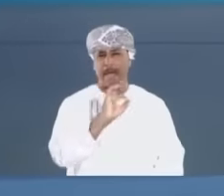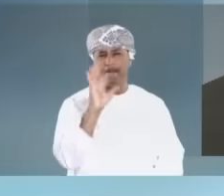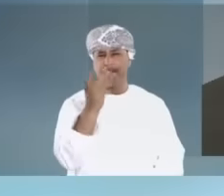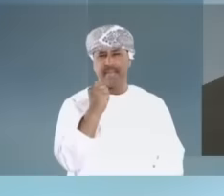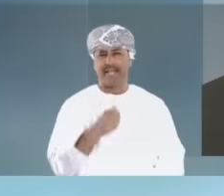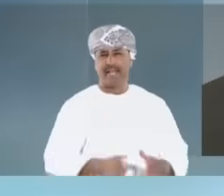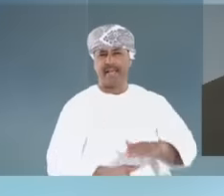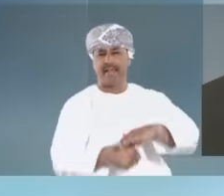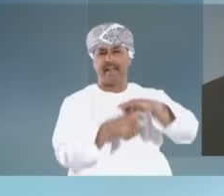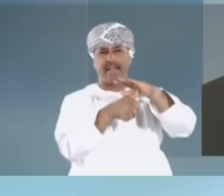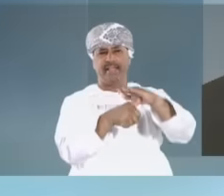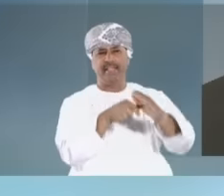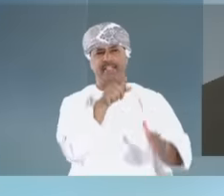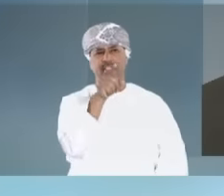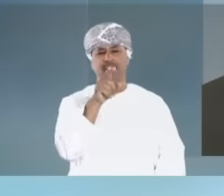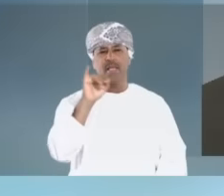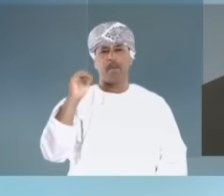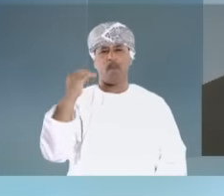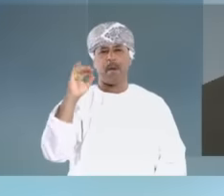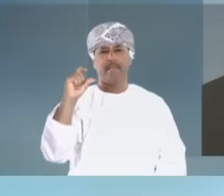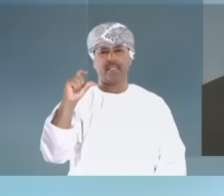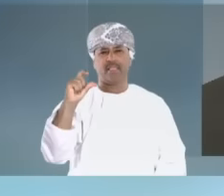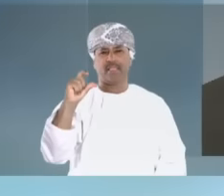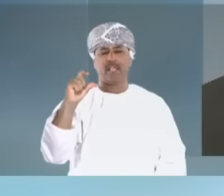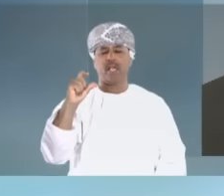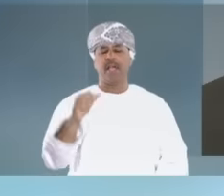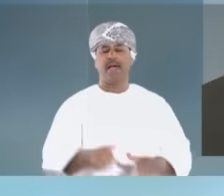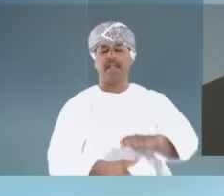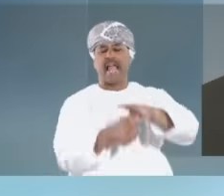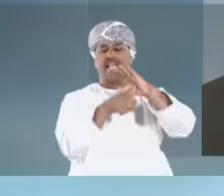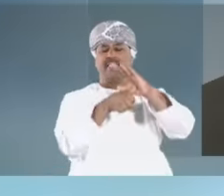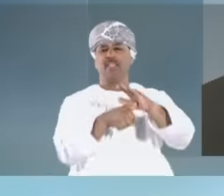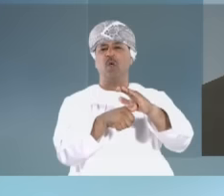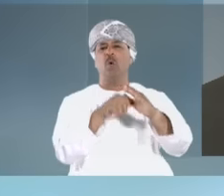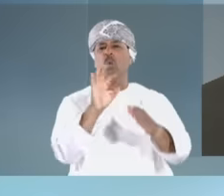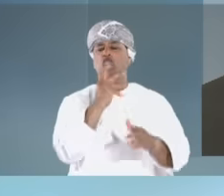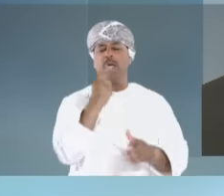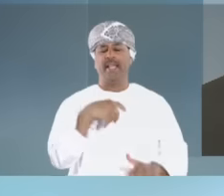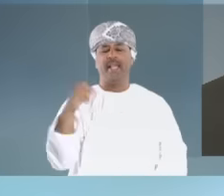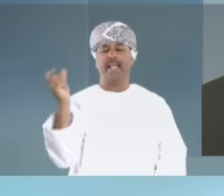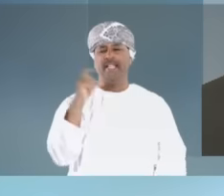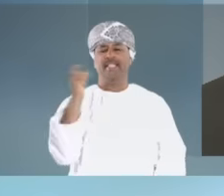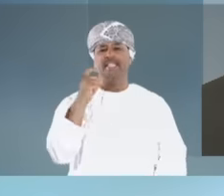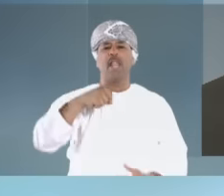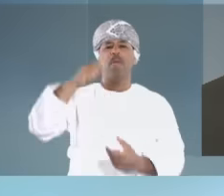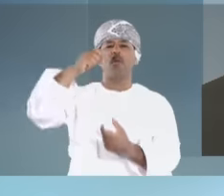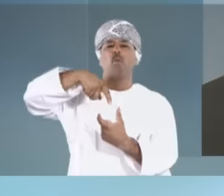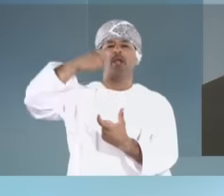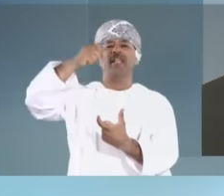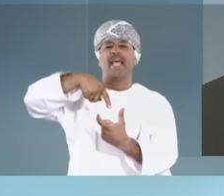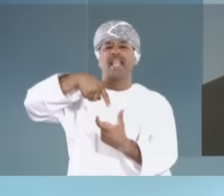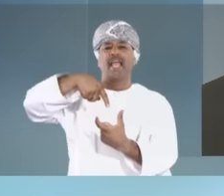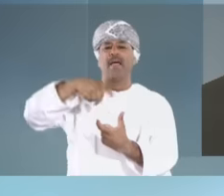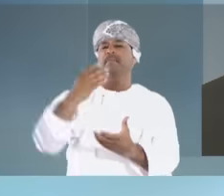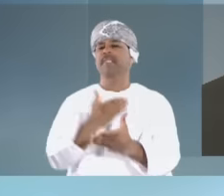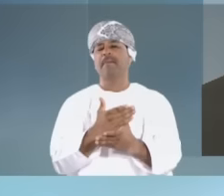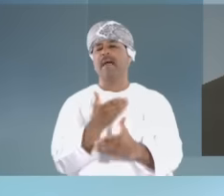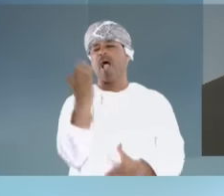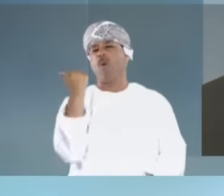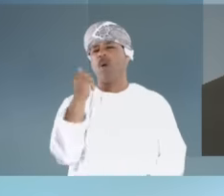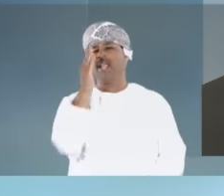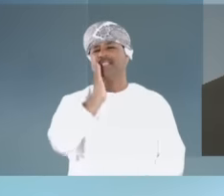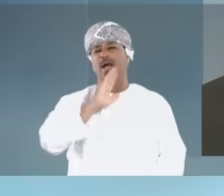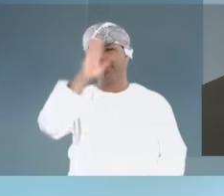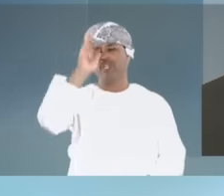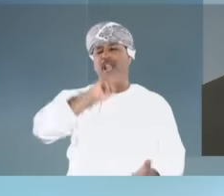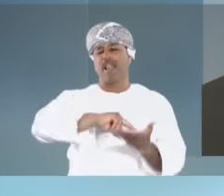فخامة الرئيس محمد ولد عبد العزيز رئيس الجمهورية الإسلامية الموريتانية ردا على برقية